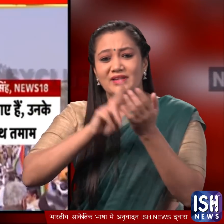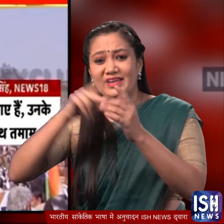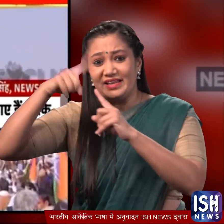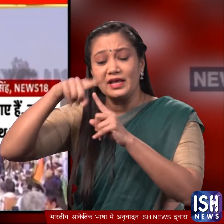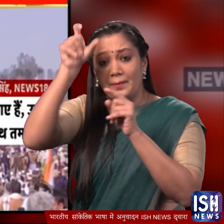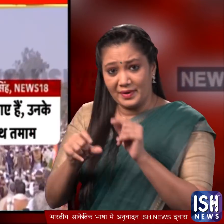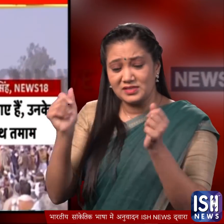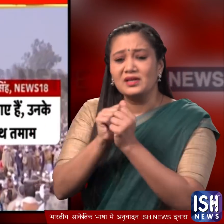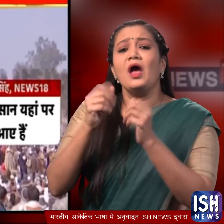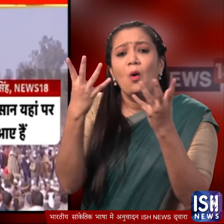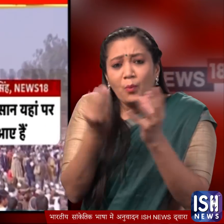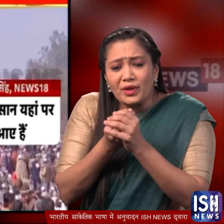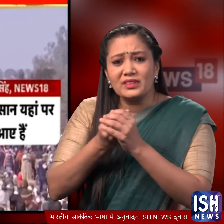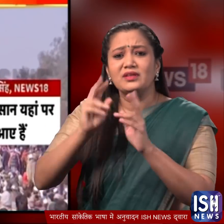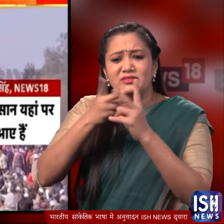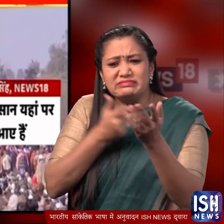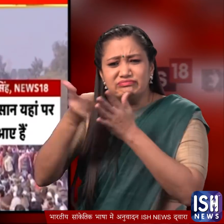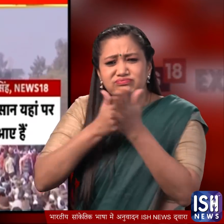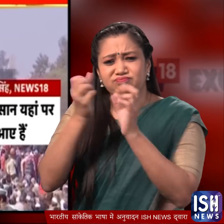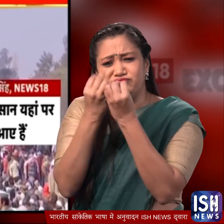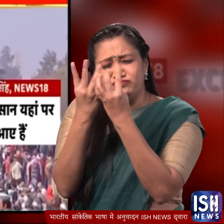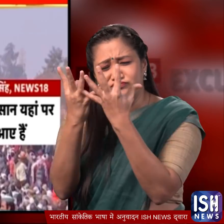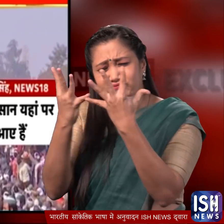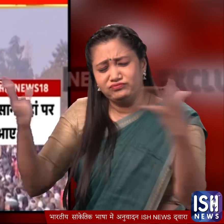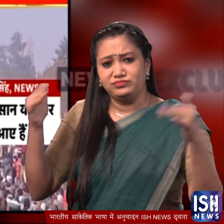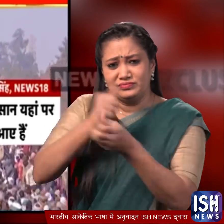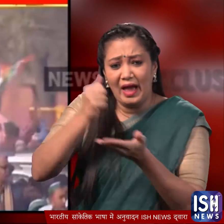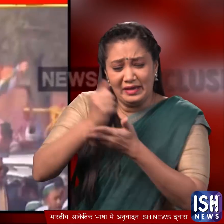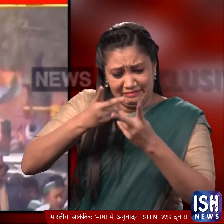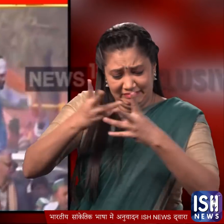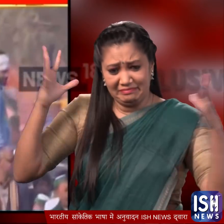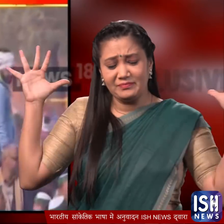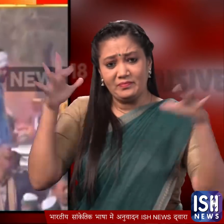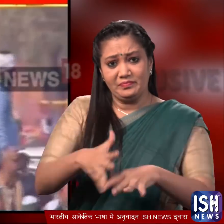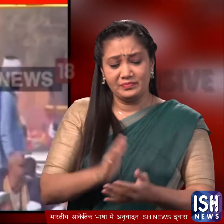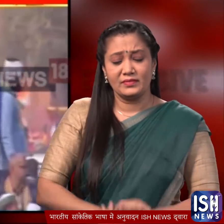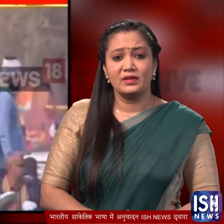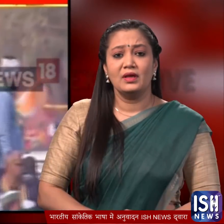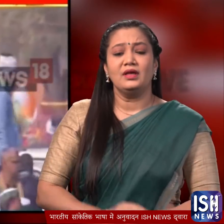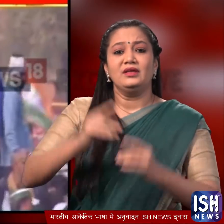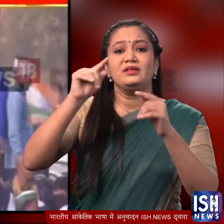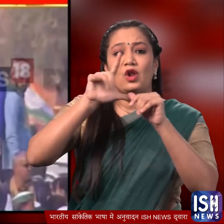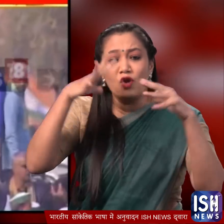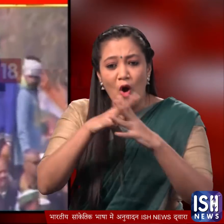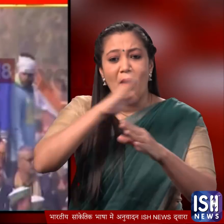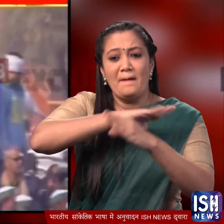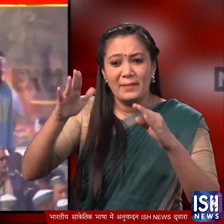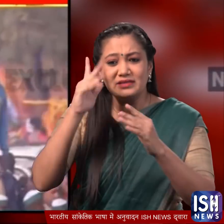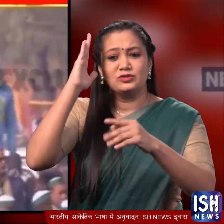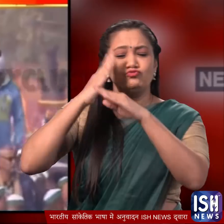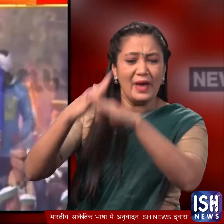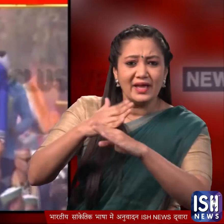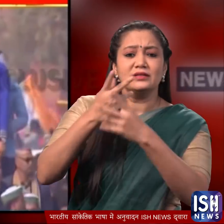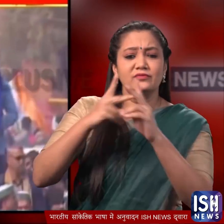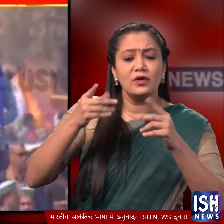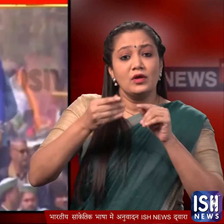हैं, उनके साथ तमाम जो किसान हैं वो यहाँ पर आए हैं। इस दौरान मंच से कृषि सुधार कानूनों के खिलाफ दिल्ली में चल रहे